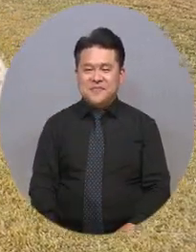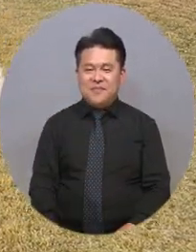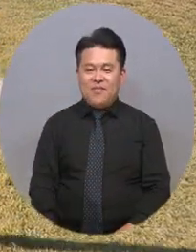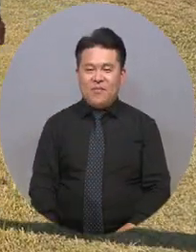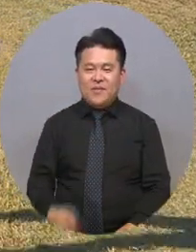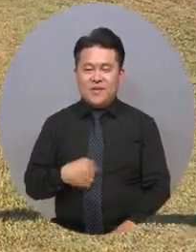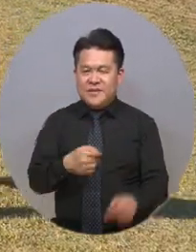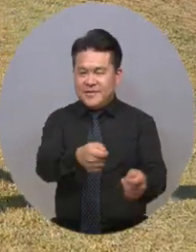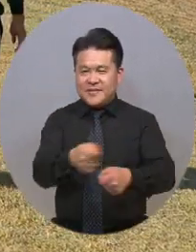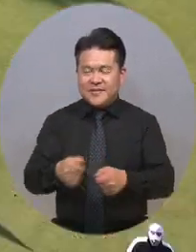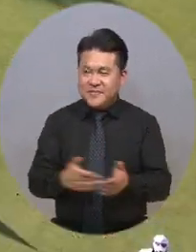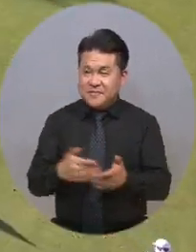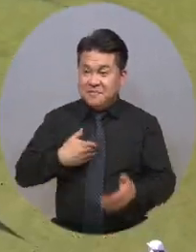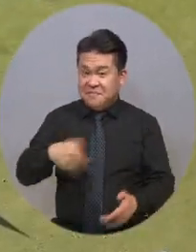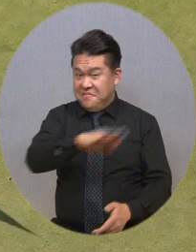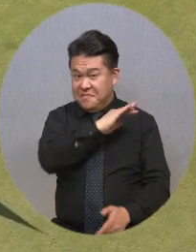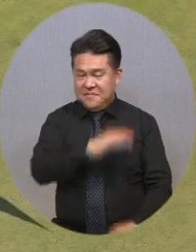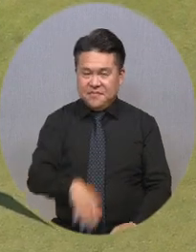그래도 정리는 하고 가야죠.